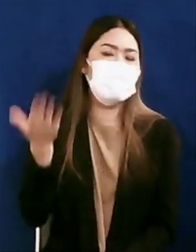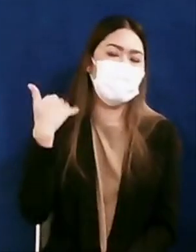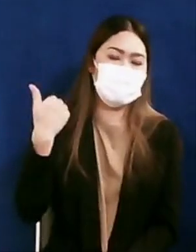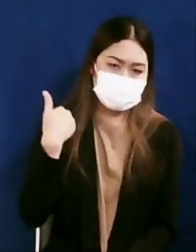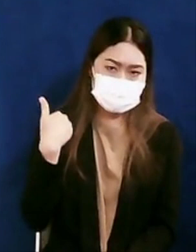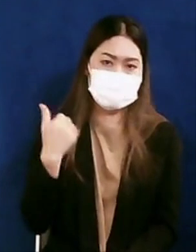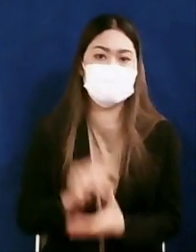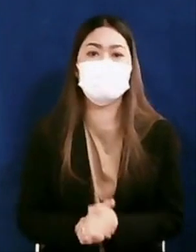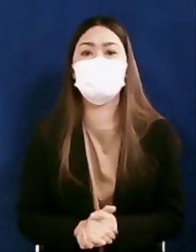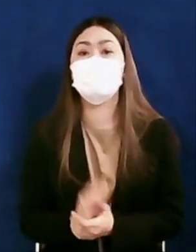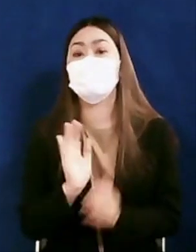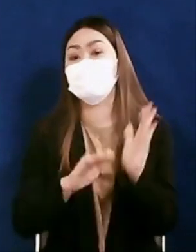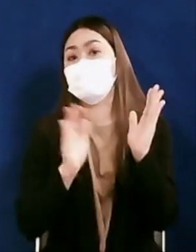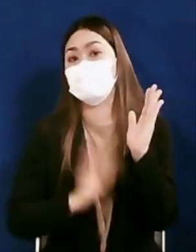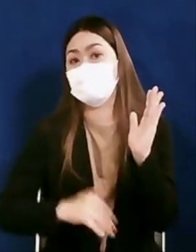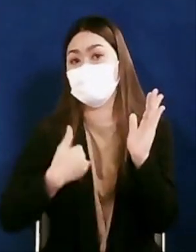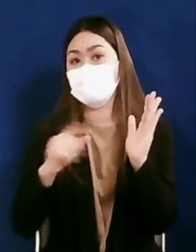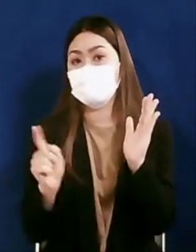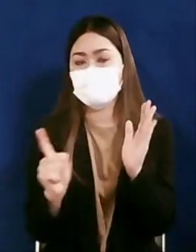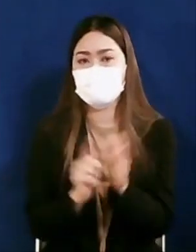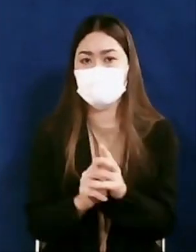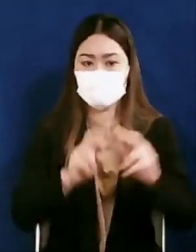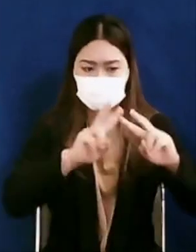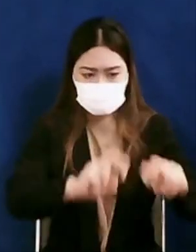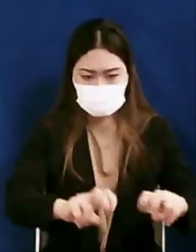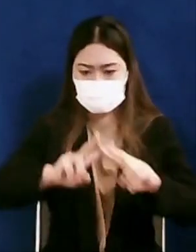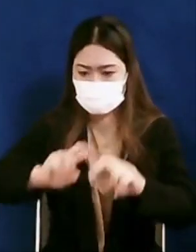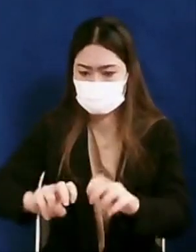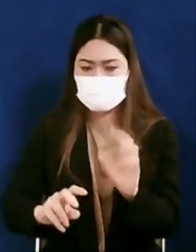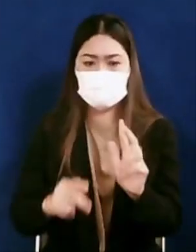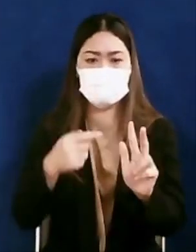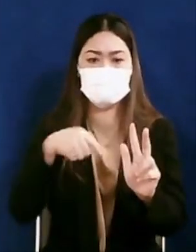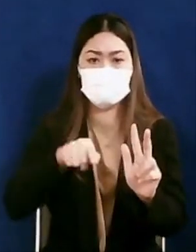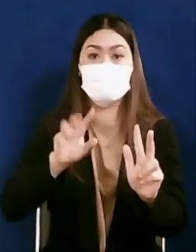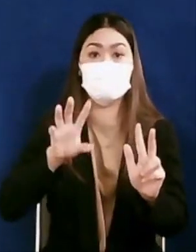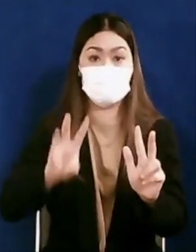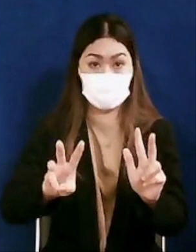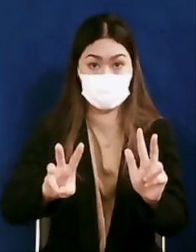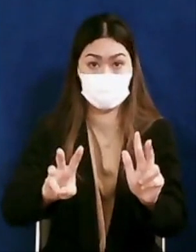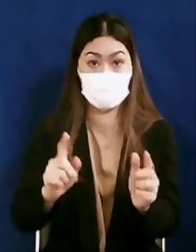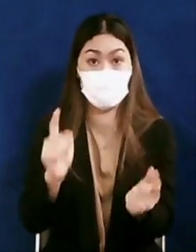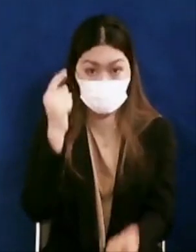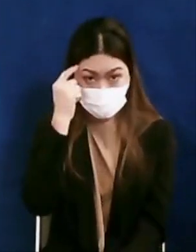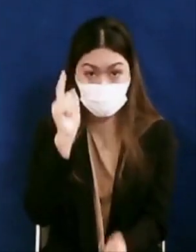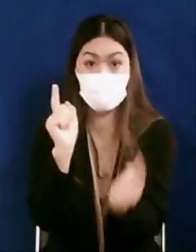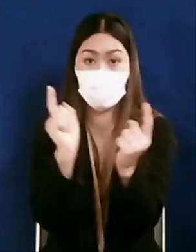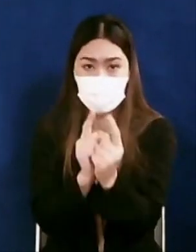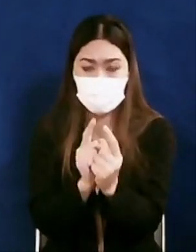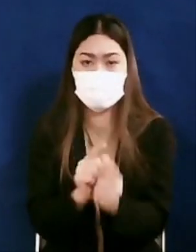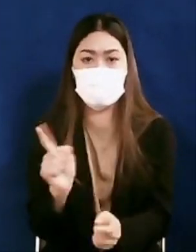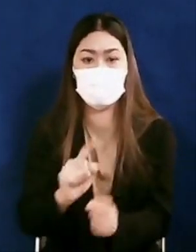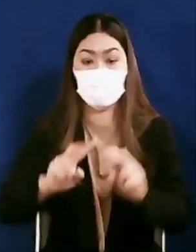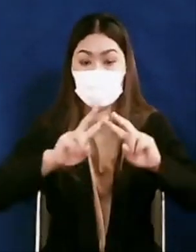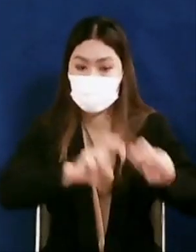าเขามีอัตราการตรวจพบจริงๆแค่ 3.6% นะครับแต่ว่าไปหาโดยวิ